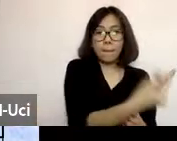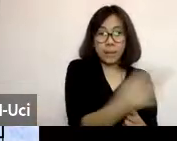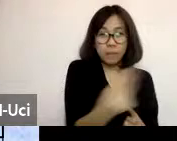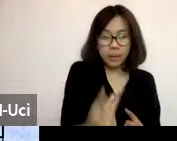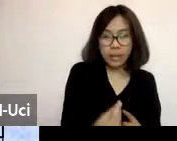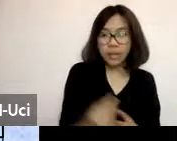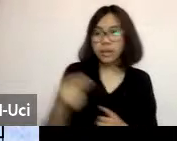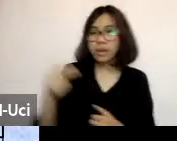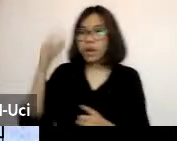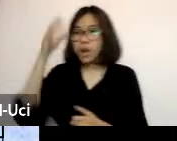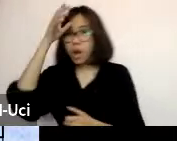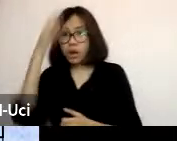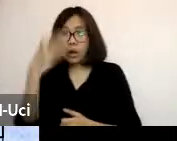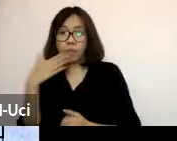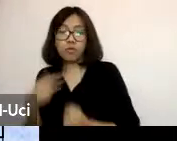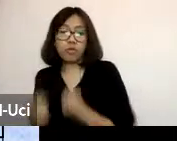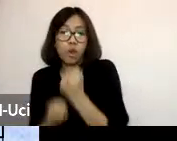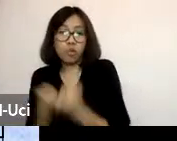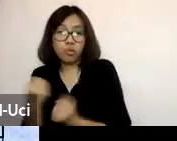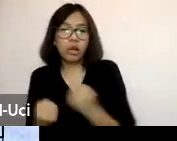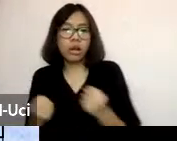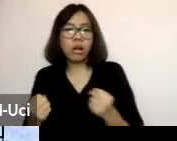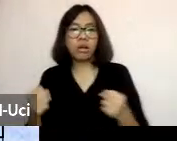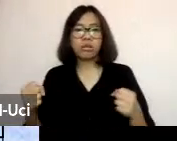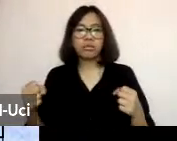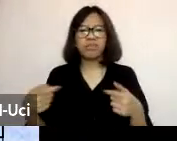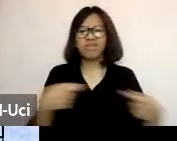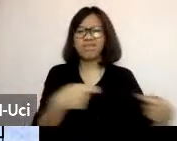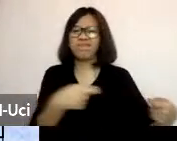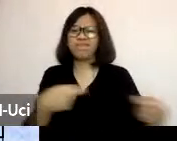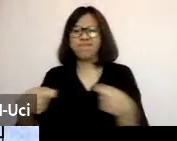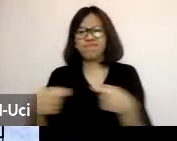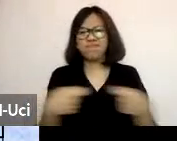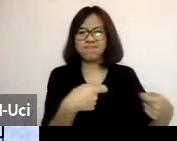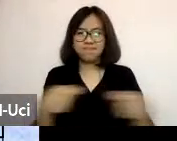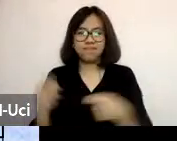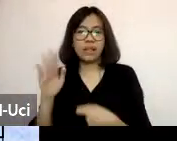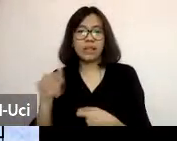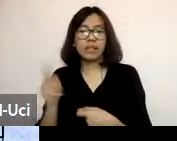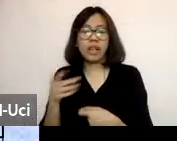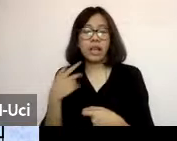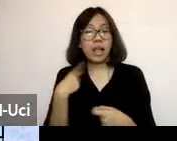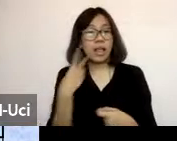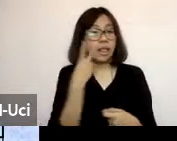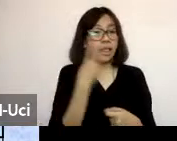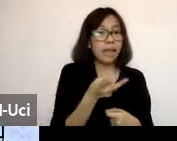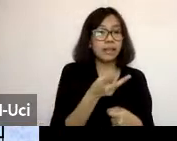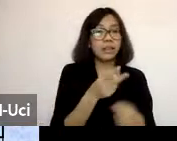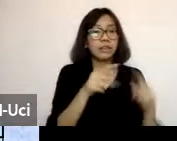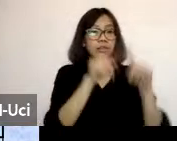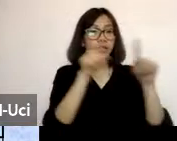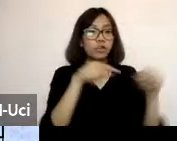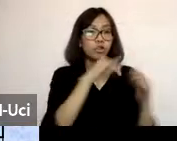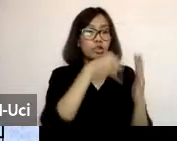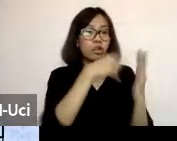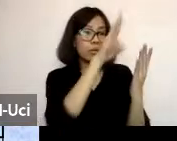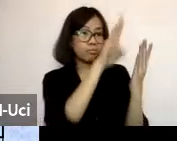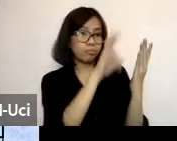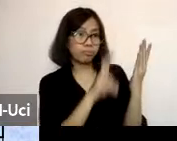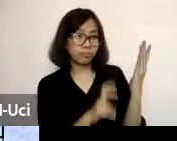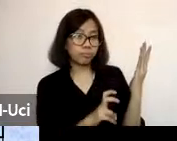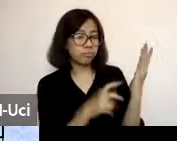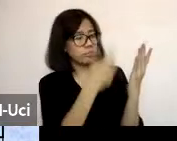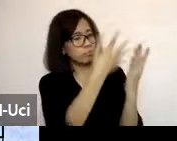depan Mesjid Al itu sangat tinggi perlu yang sah baca lewat hasil kajian PSK itu menyebutkan potensi konfliknya